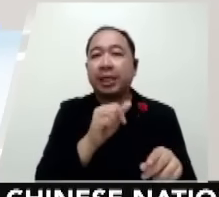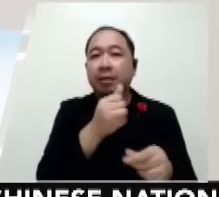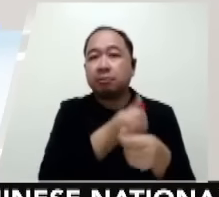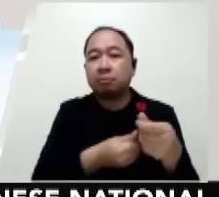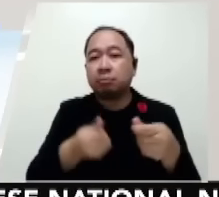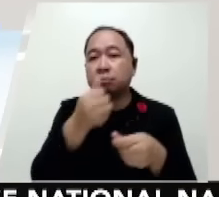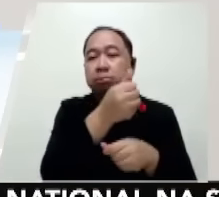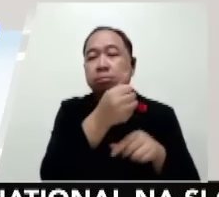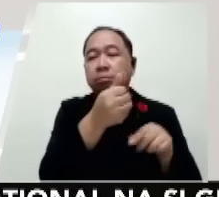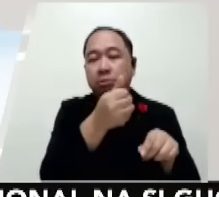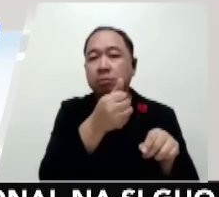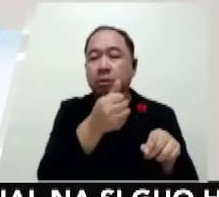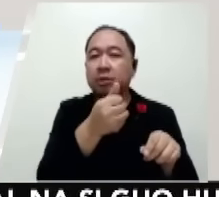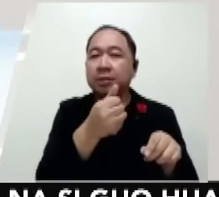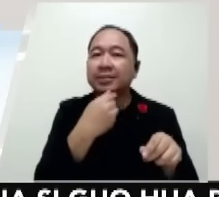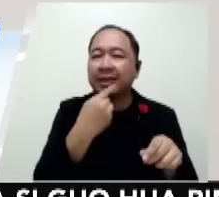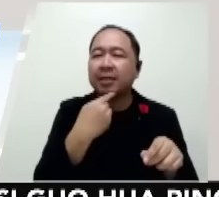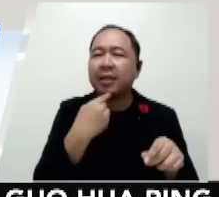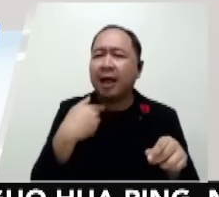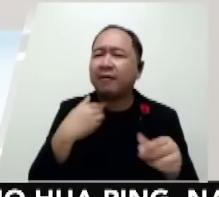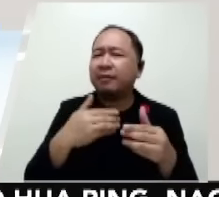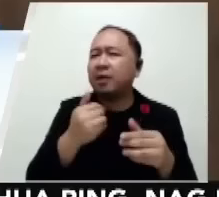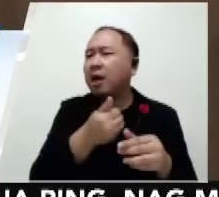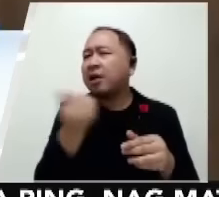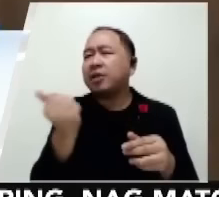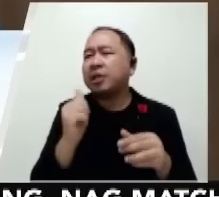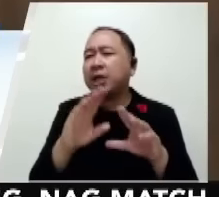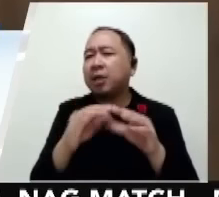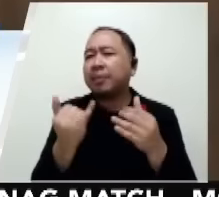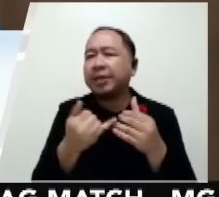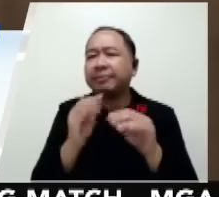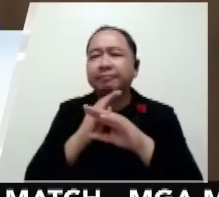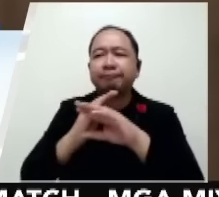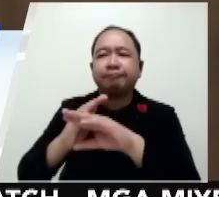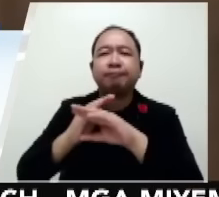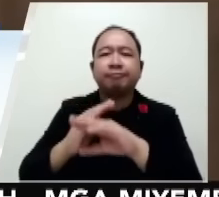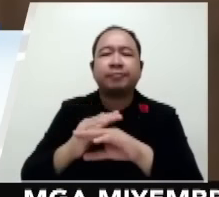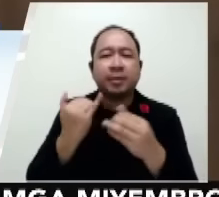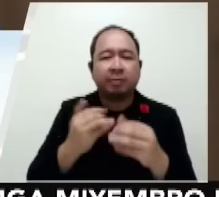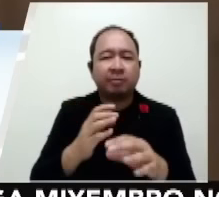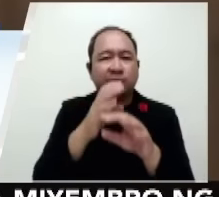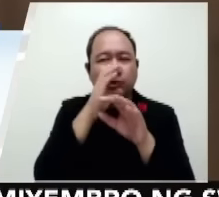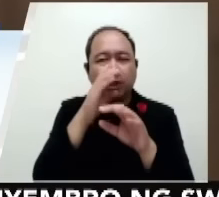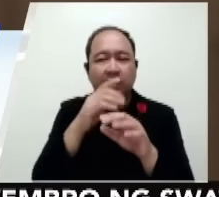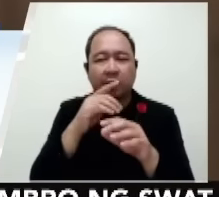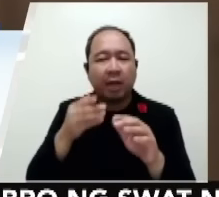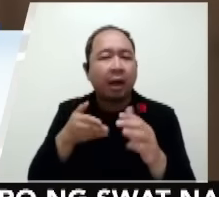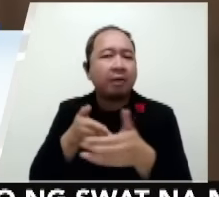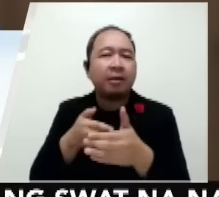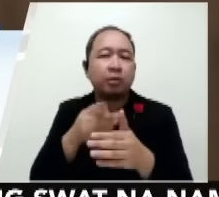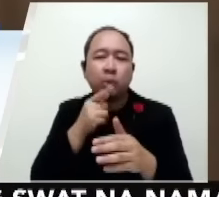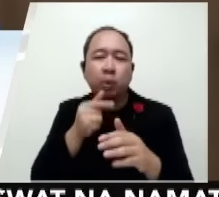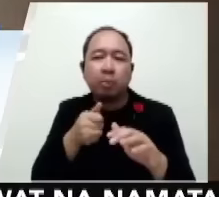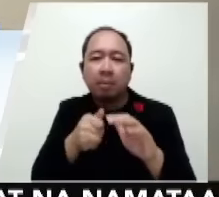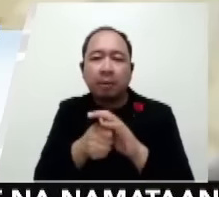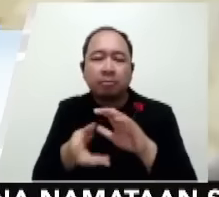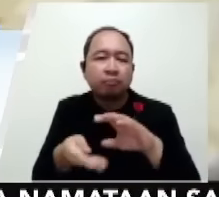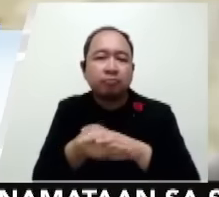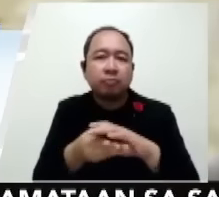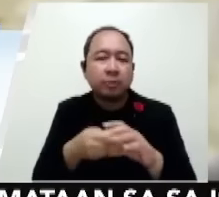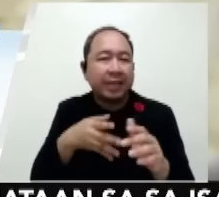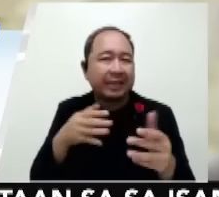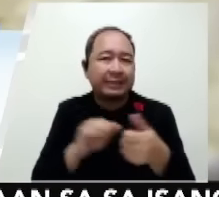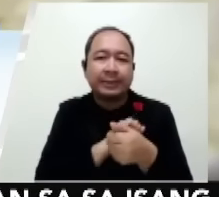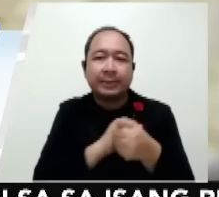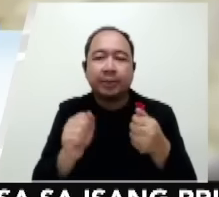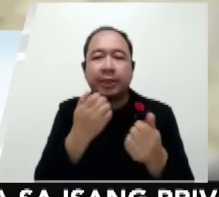raw na mabablacklist sa ilalim ng pinaigting na kampanya laban sa mga smuggler na nananabutahe sa ekonomiya ng bansa. You will